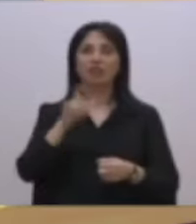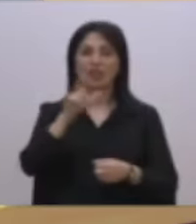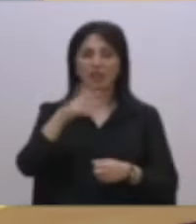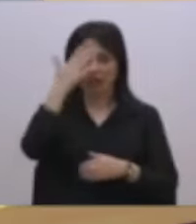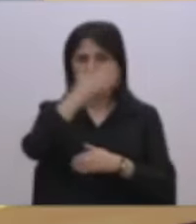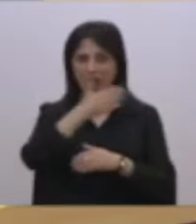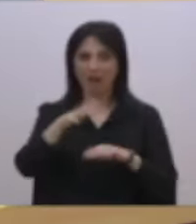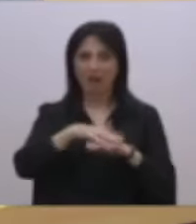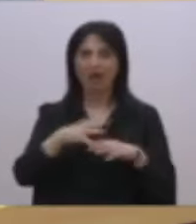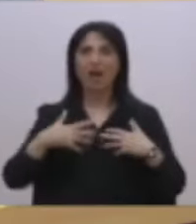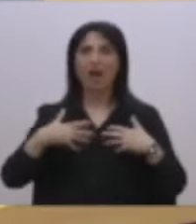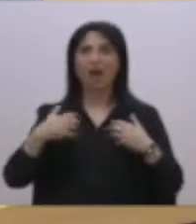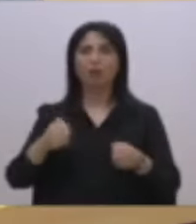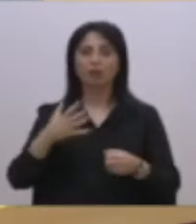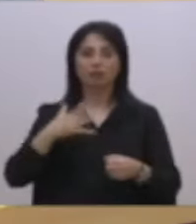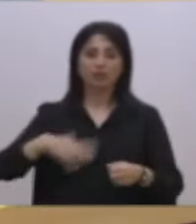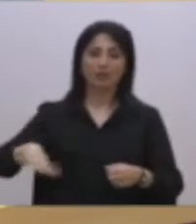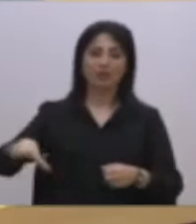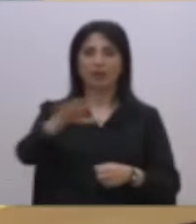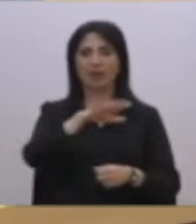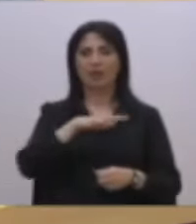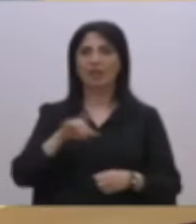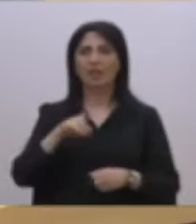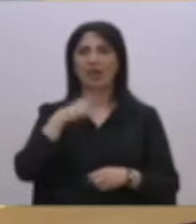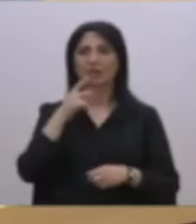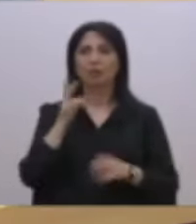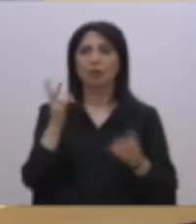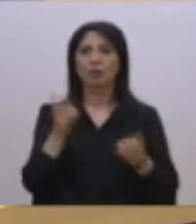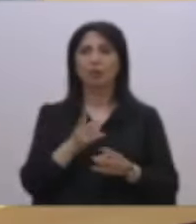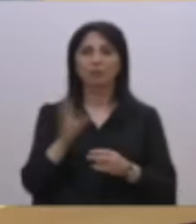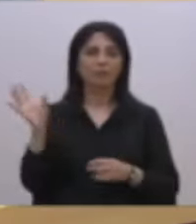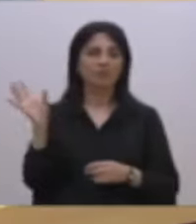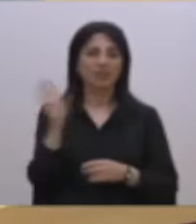ხალხს, გაუმარჯოს ჩვენს ქვეყანას და რა თქმა უნდა,